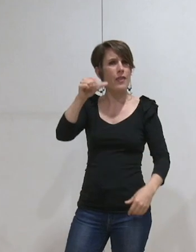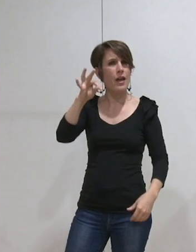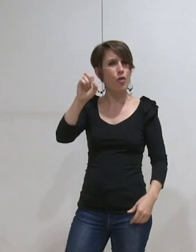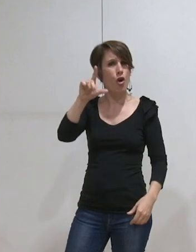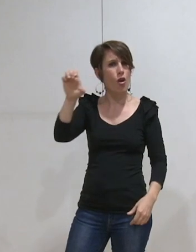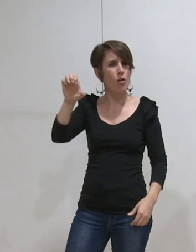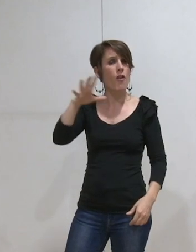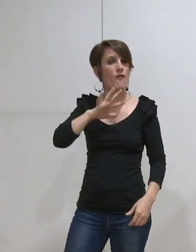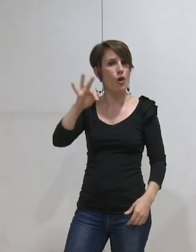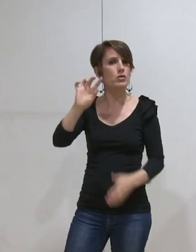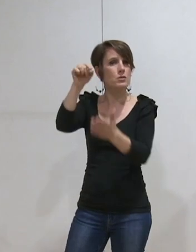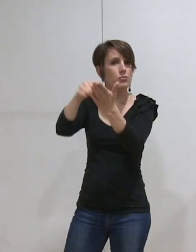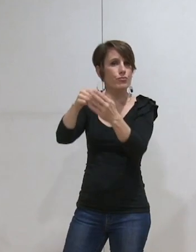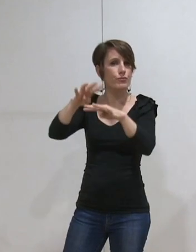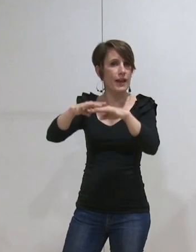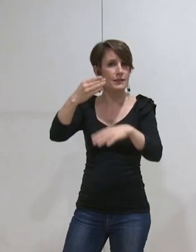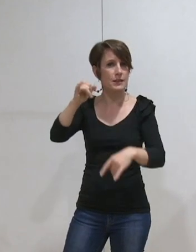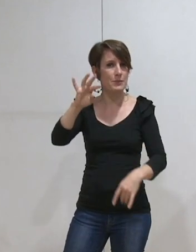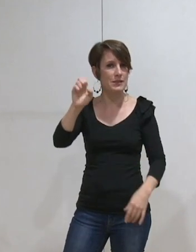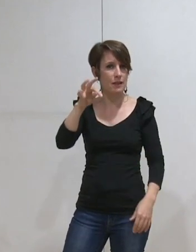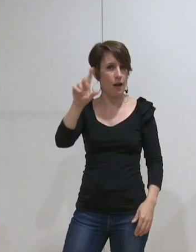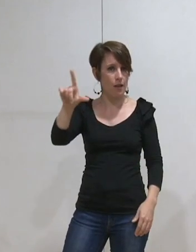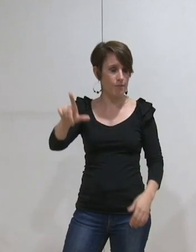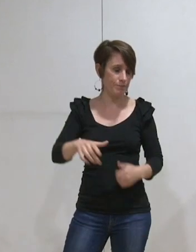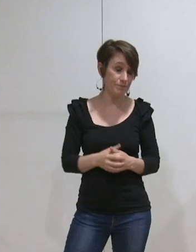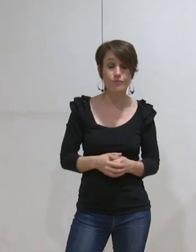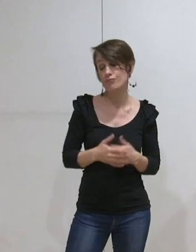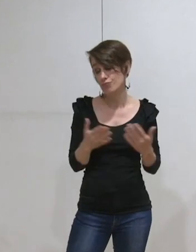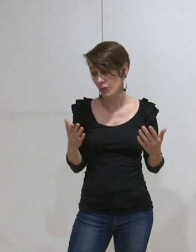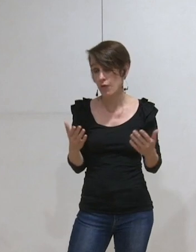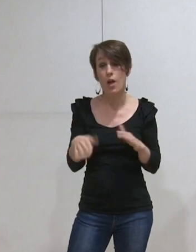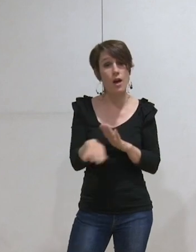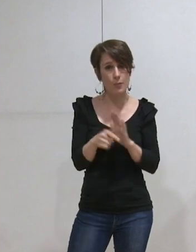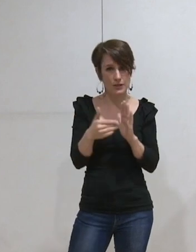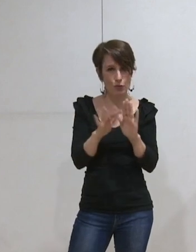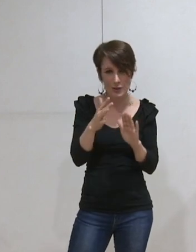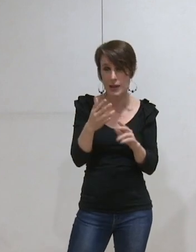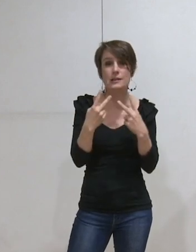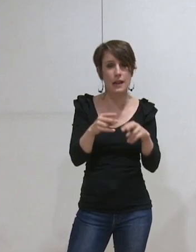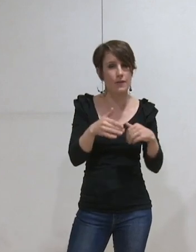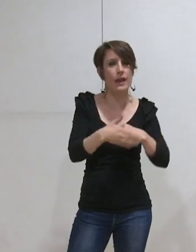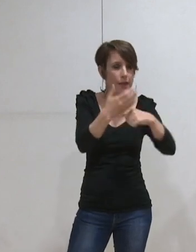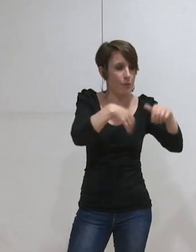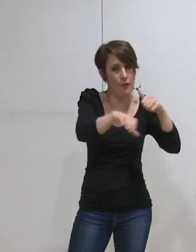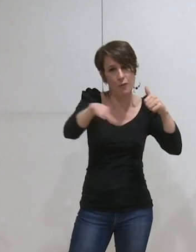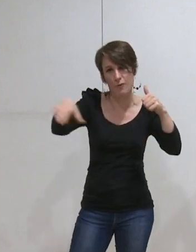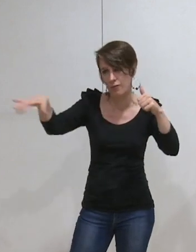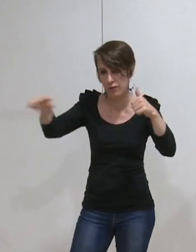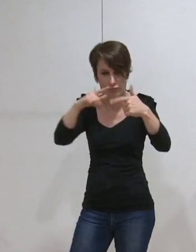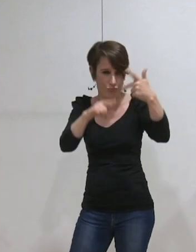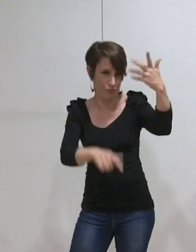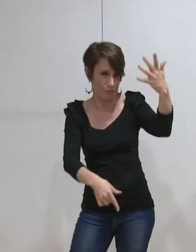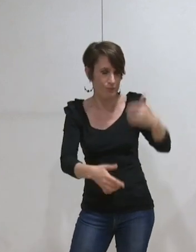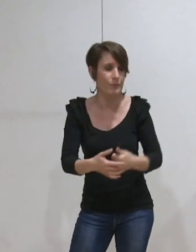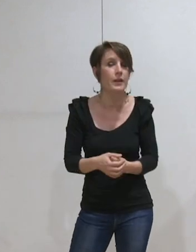amistrale voilà pour les différentes aides apportées par la ville à partir de 2015 je précise que en annexe de la